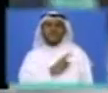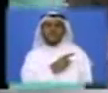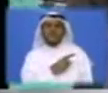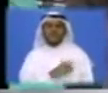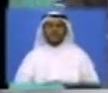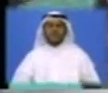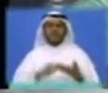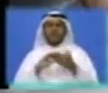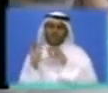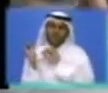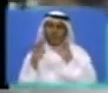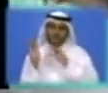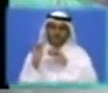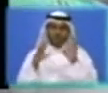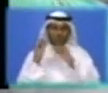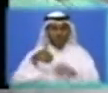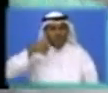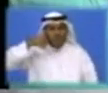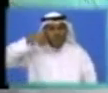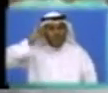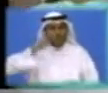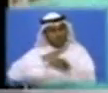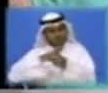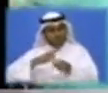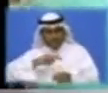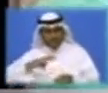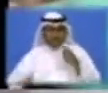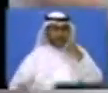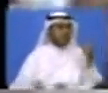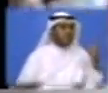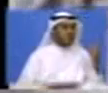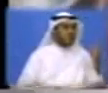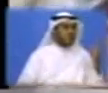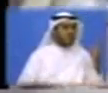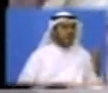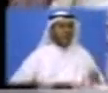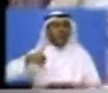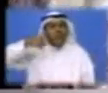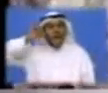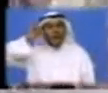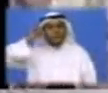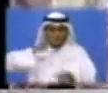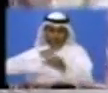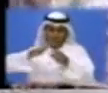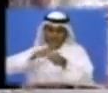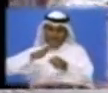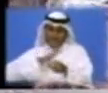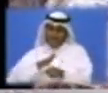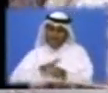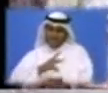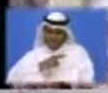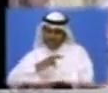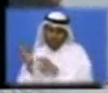بتوجيهات قيادتها الحكيمه فقد نفذت جمعيه الرحمه العالميه الكويتيه مشروع الاضاحي بتبرع